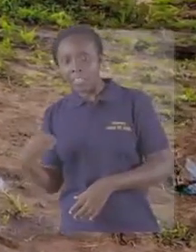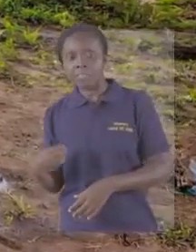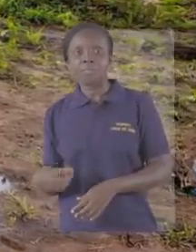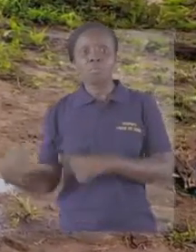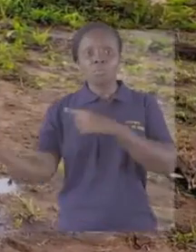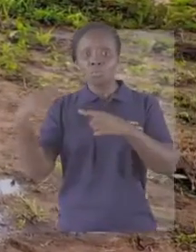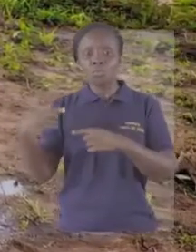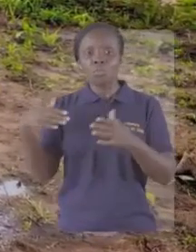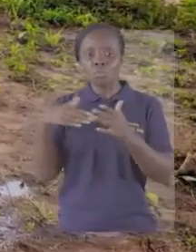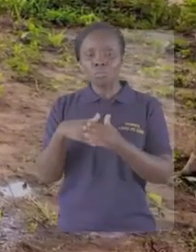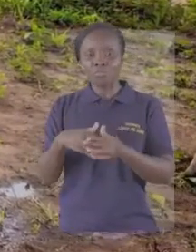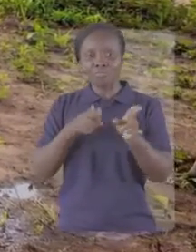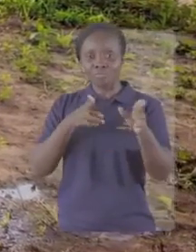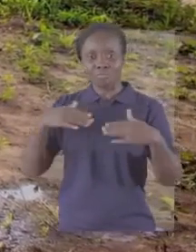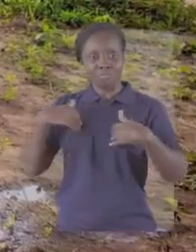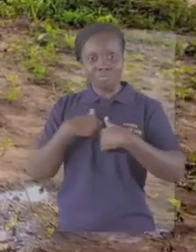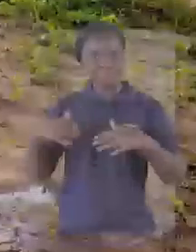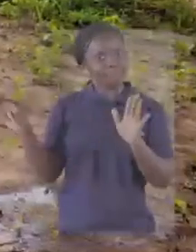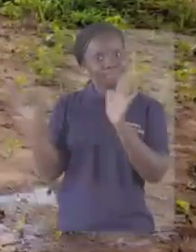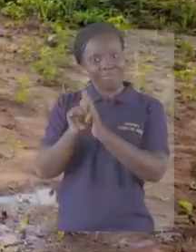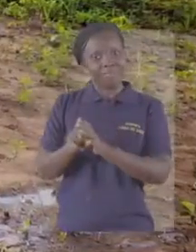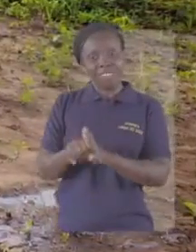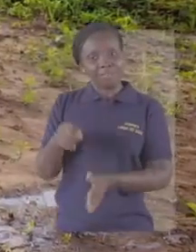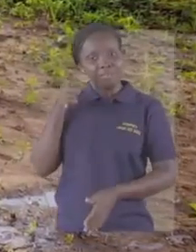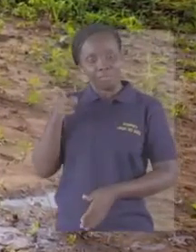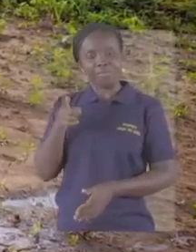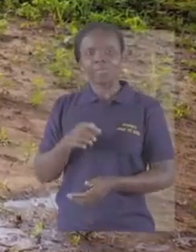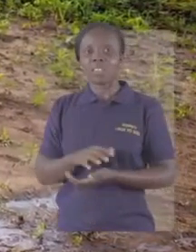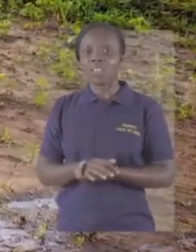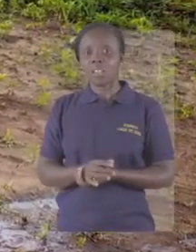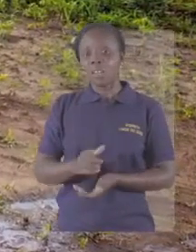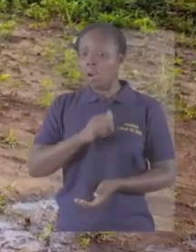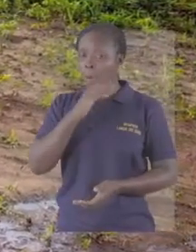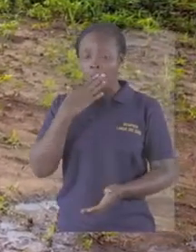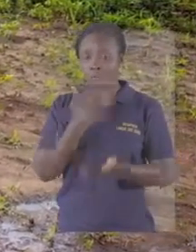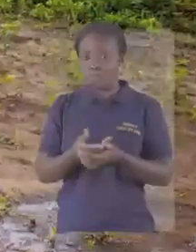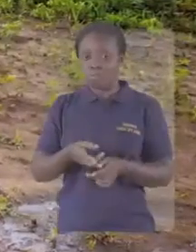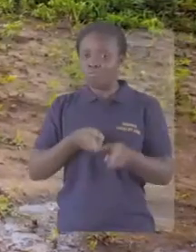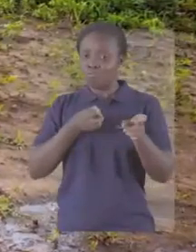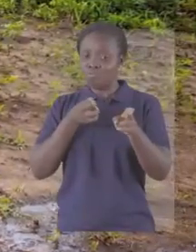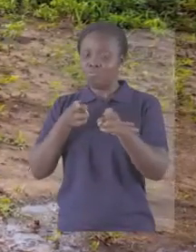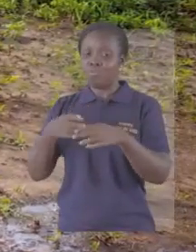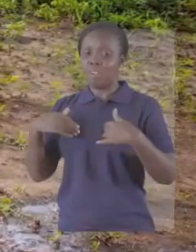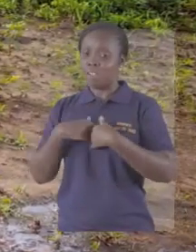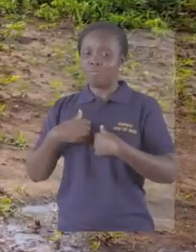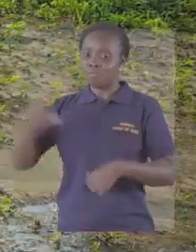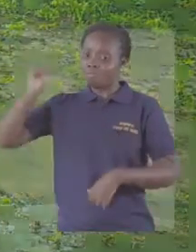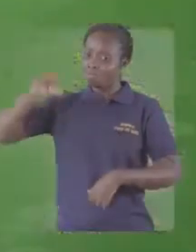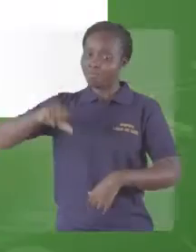qui est la chasse abusive sans autorisation d'animaux sauvages.